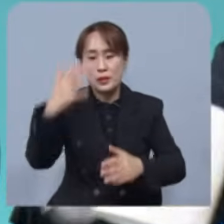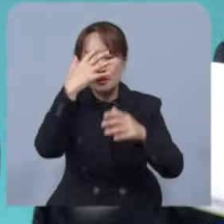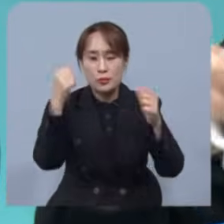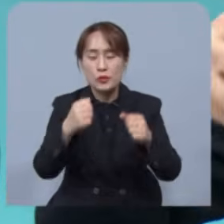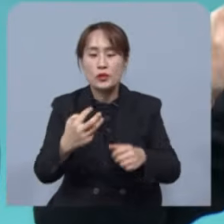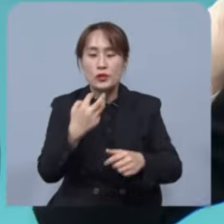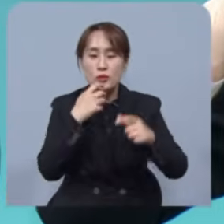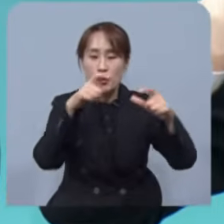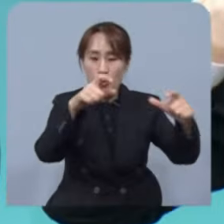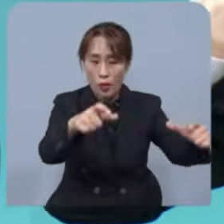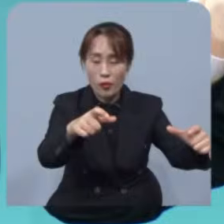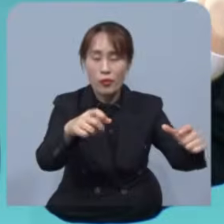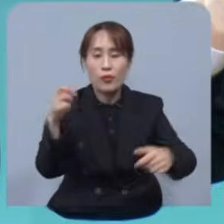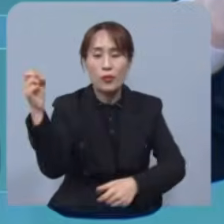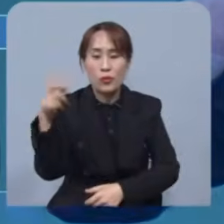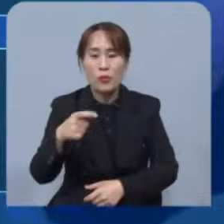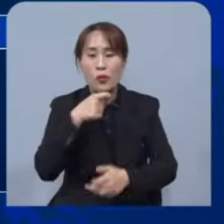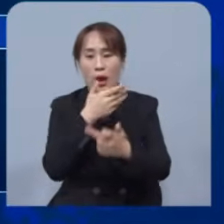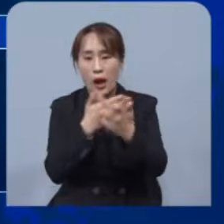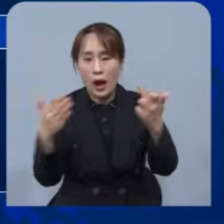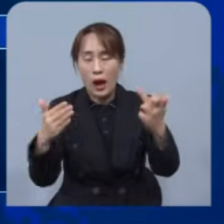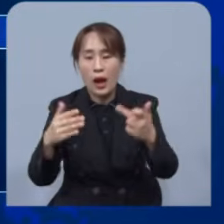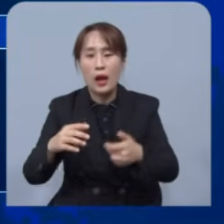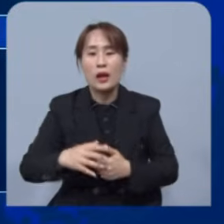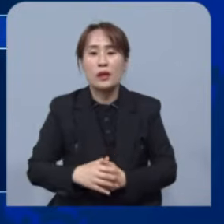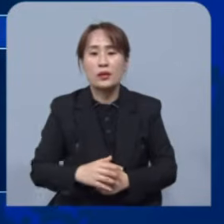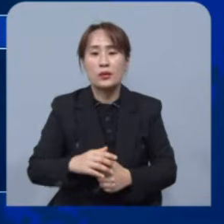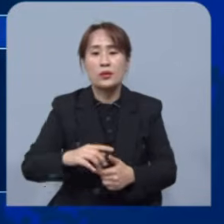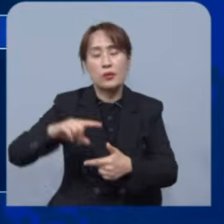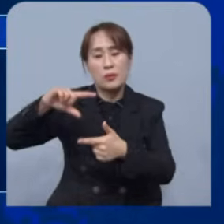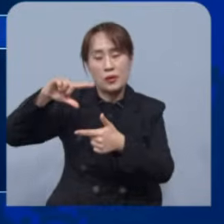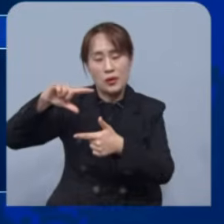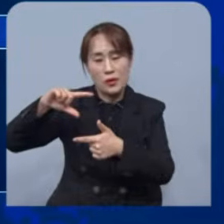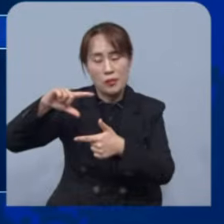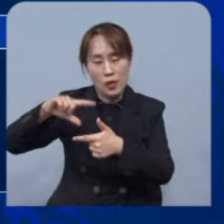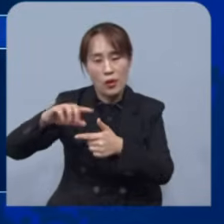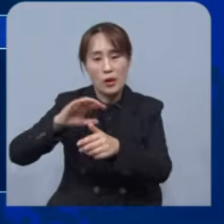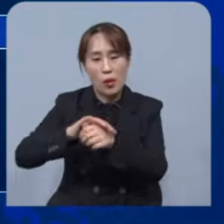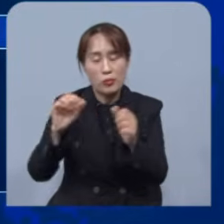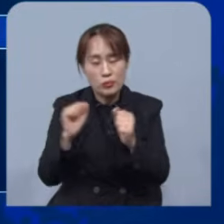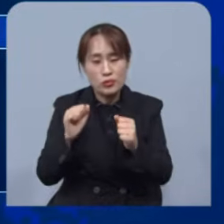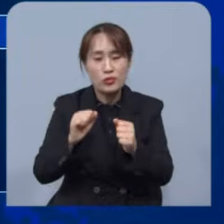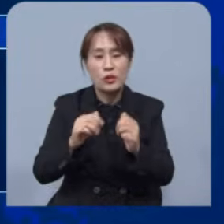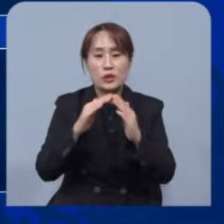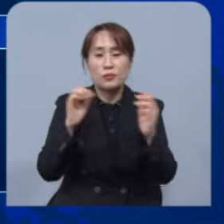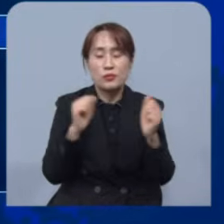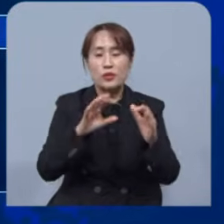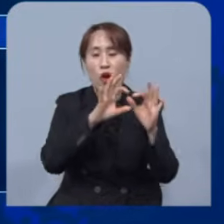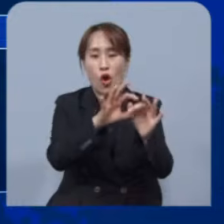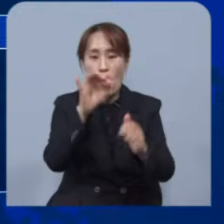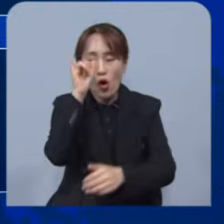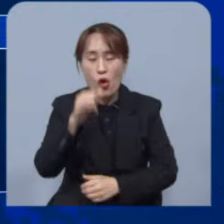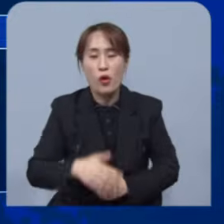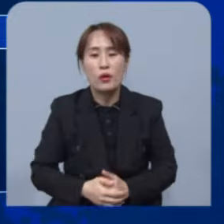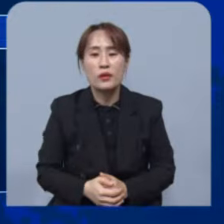충북은 수도권을 비롯해서 강원, 경상, 전라도가 맞닿아 있고 경부, 호남 고속철도